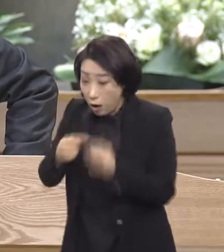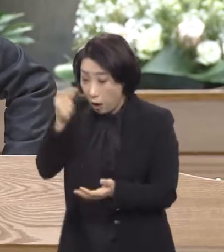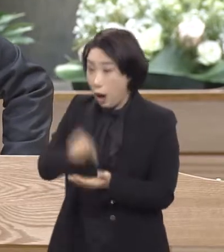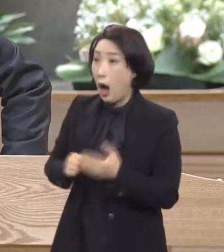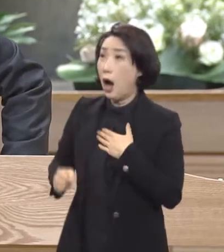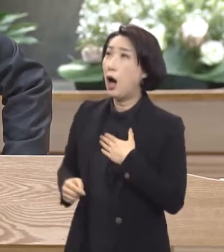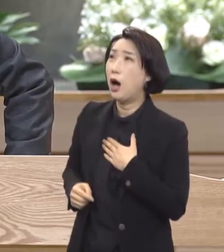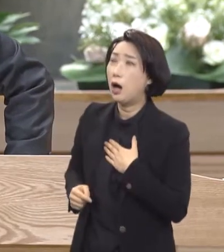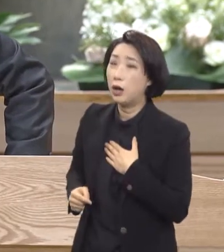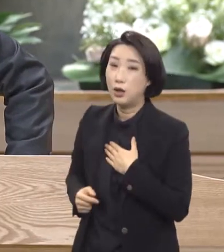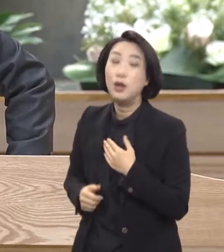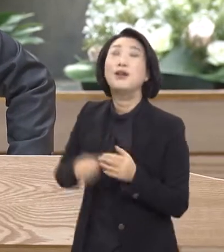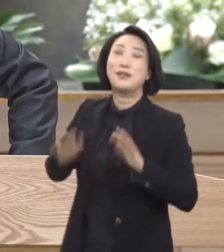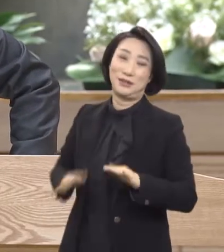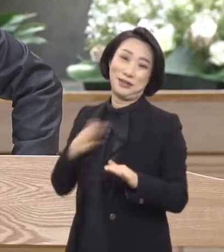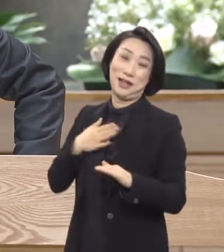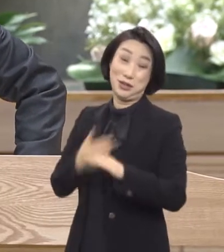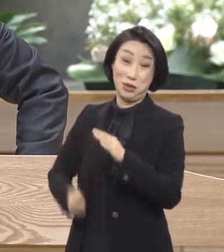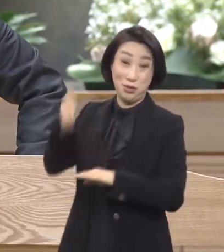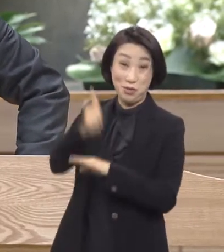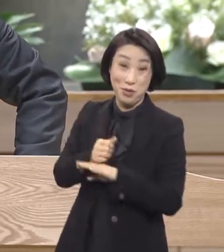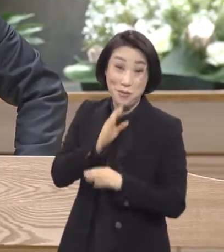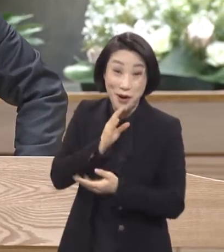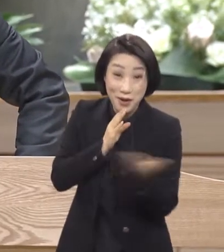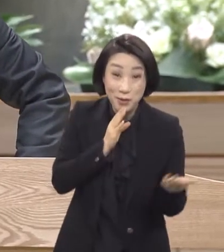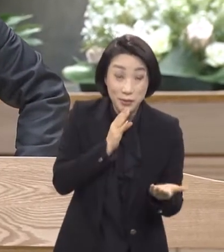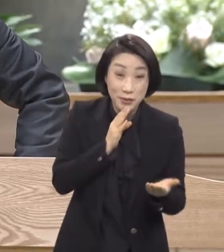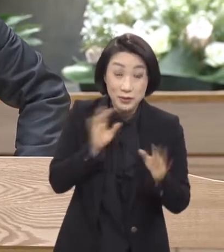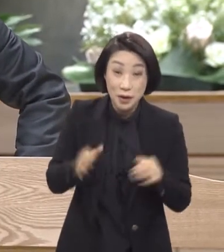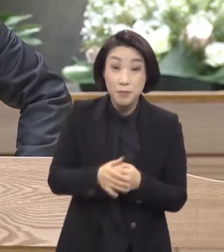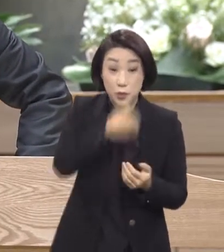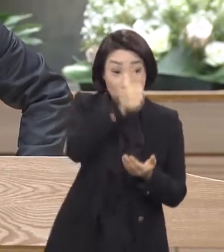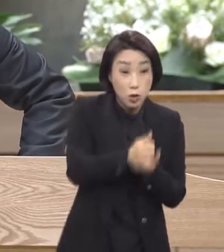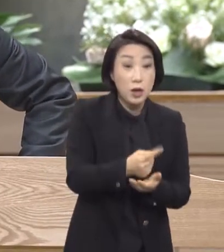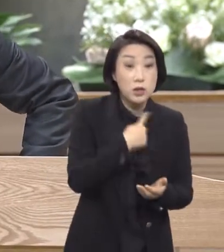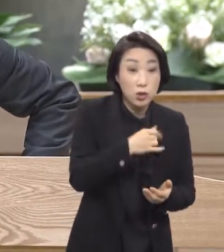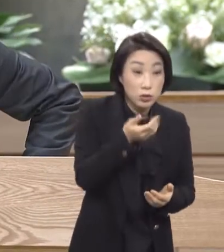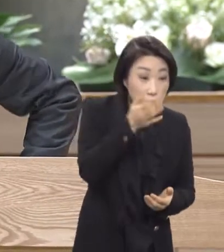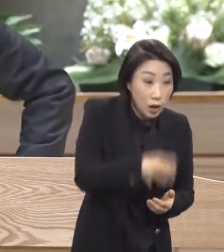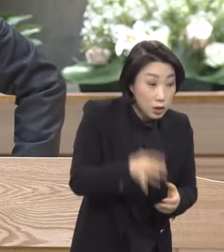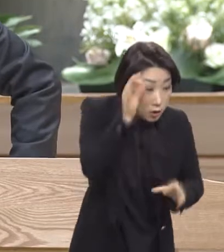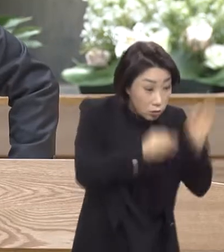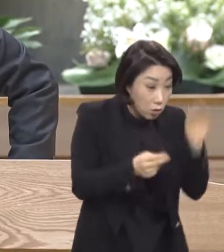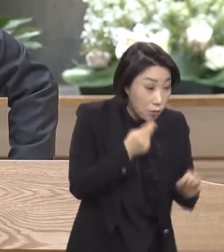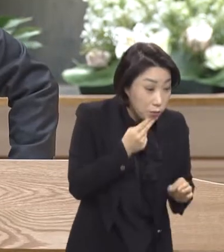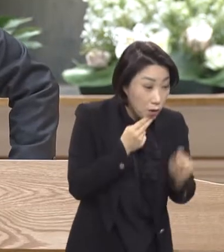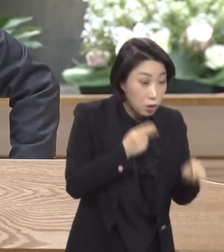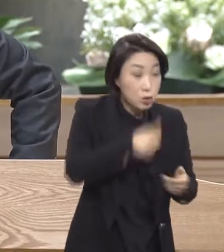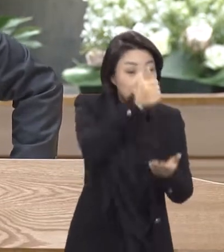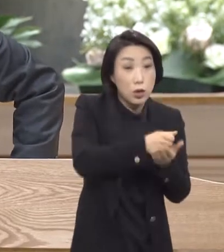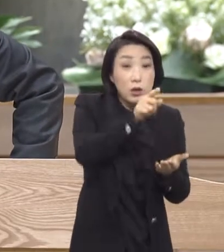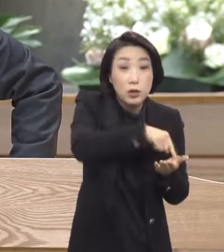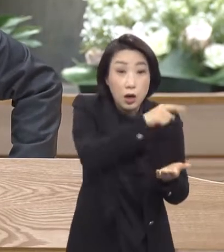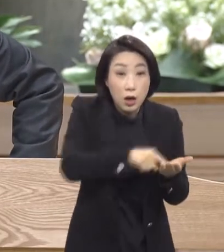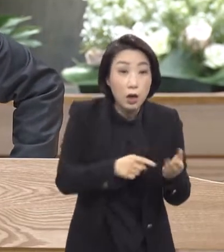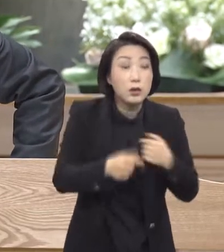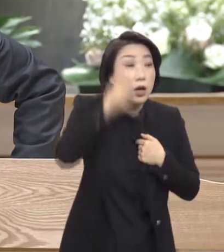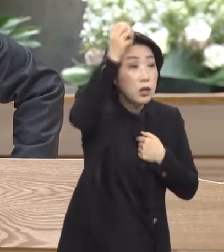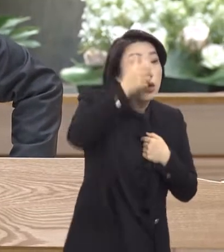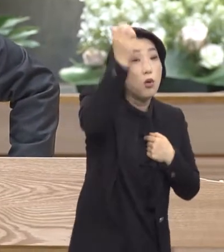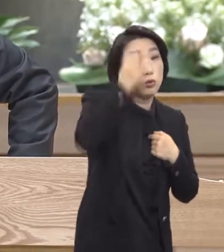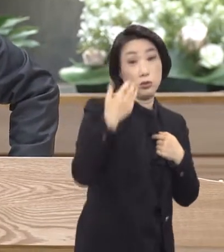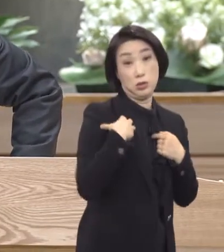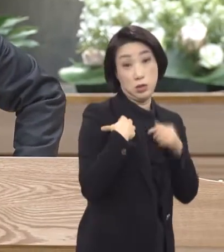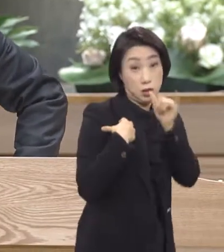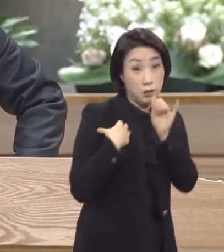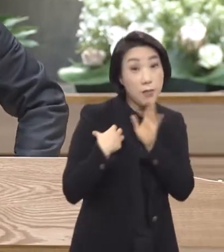성공이야. 다시 말해서 죄를 죄가 있는데 못 찾으면 그 죄값을 제 영혼이 감당해야